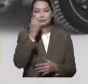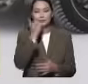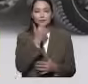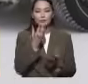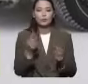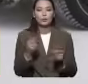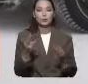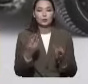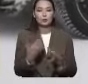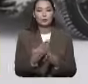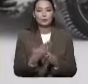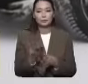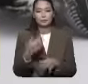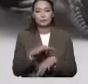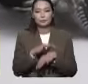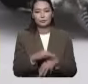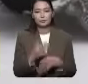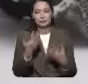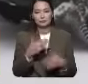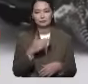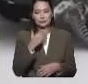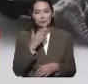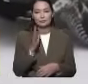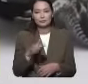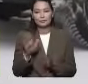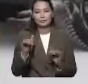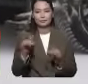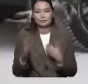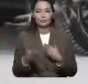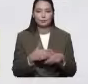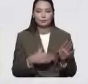суық. Перчаткаңыз киіңіз. Кетті мұндағы. Сау болыңыз.